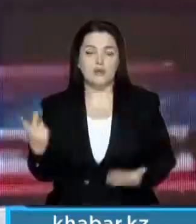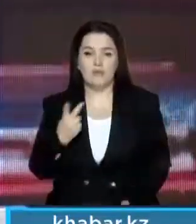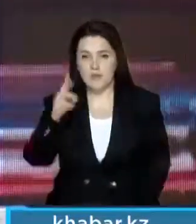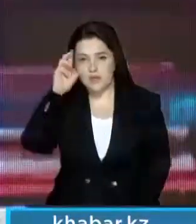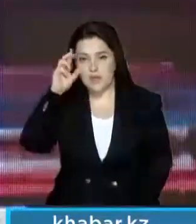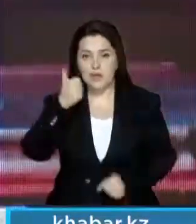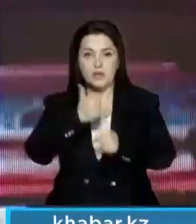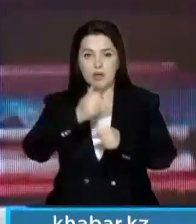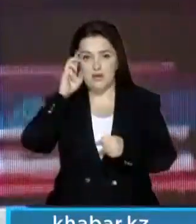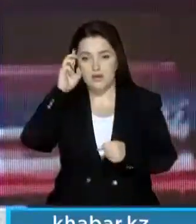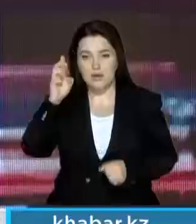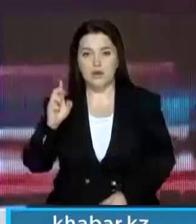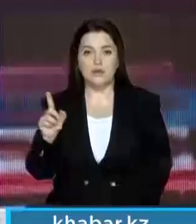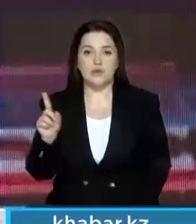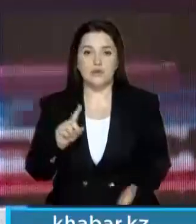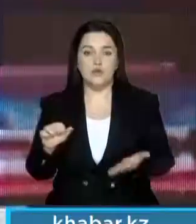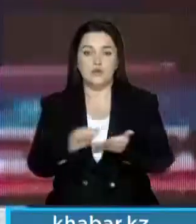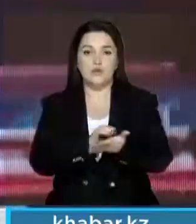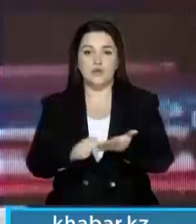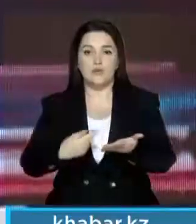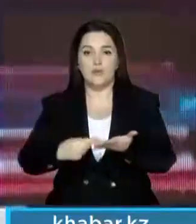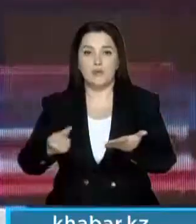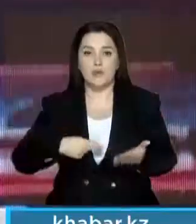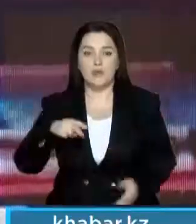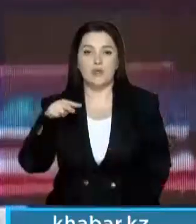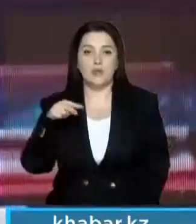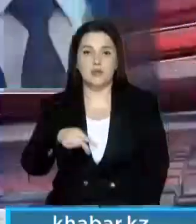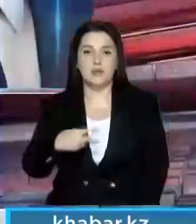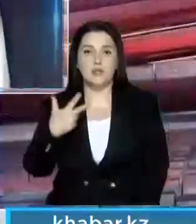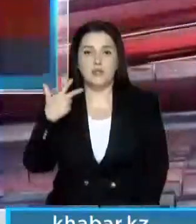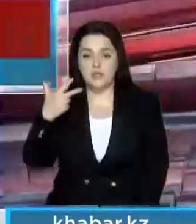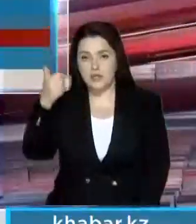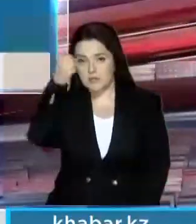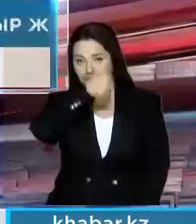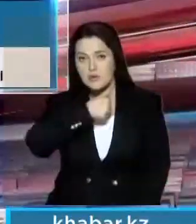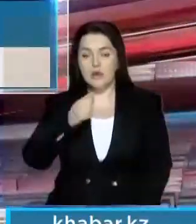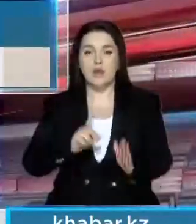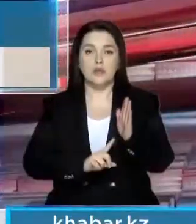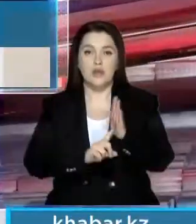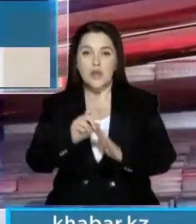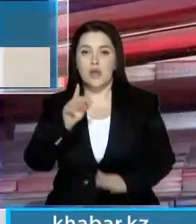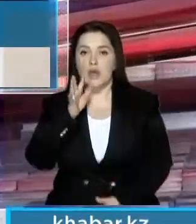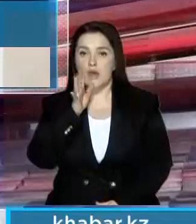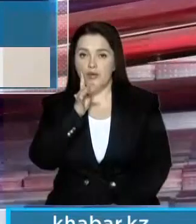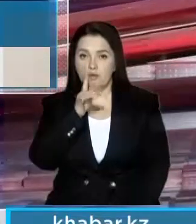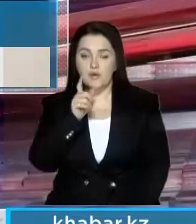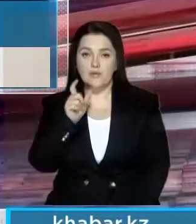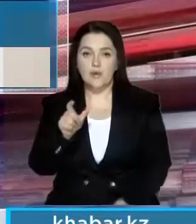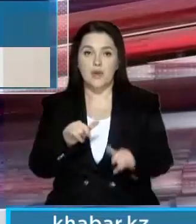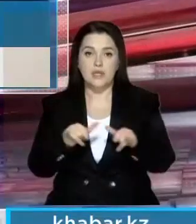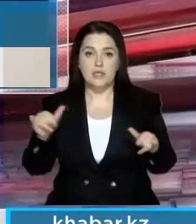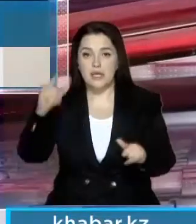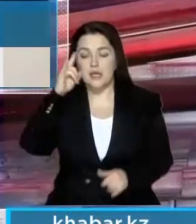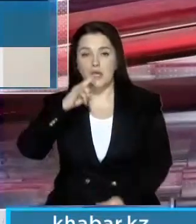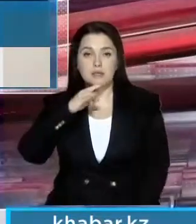между двумя странами. Глава государства подчеркнул, что документ, подписанный в 2003 году, ознаменовал начало нового этапа